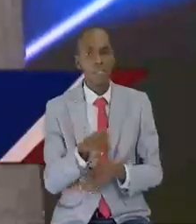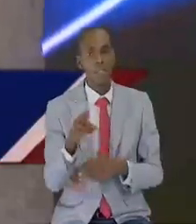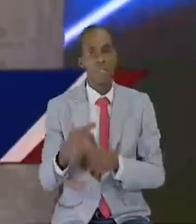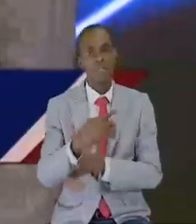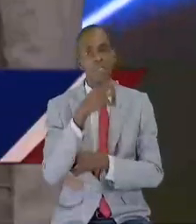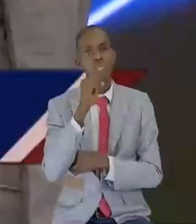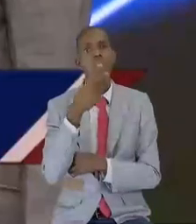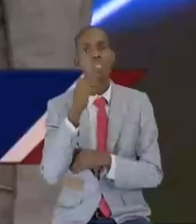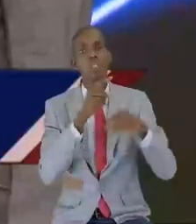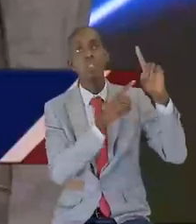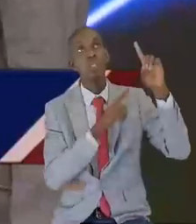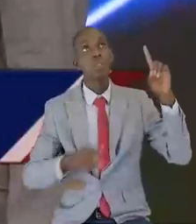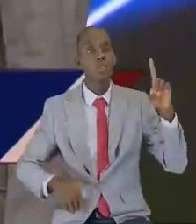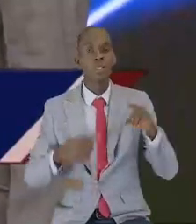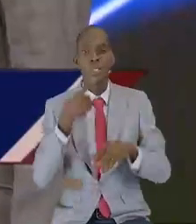le Seigneur. »